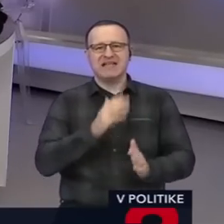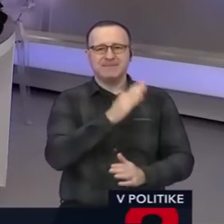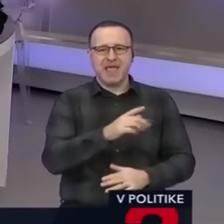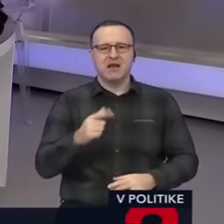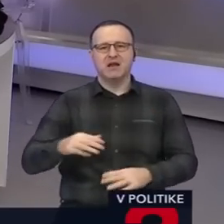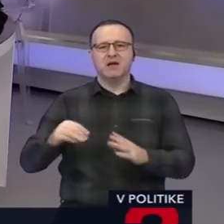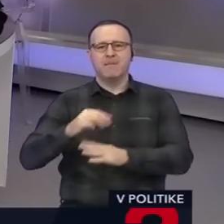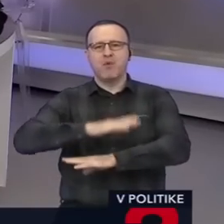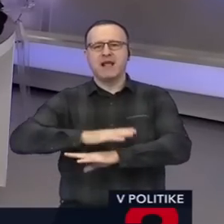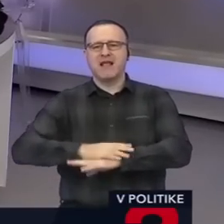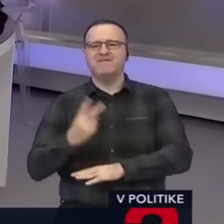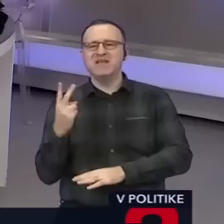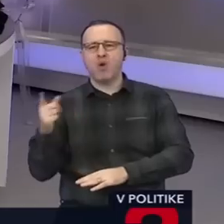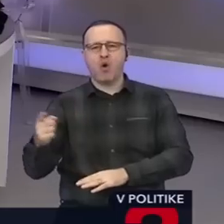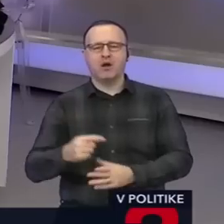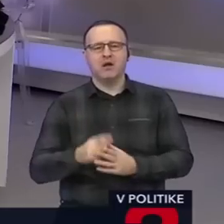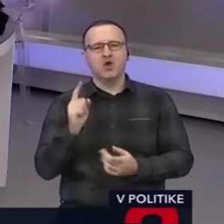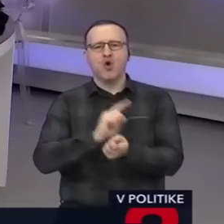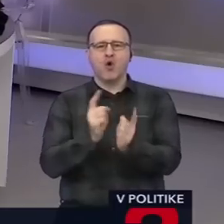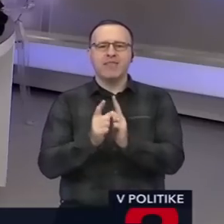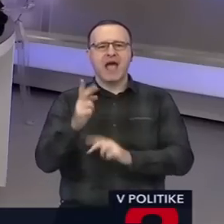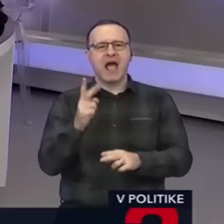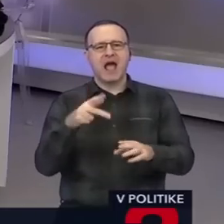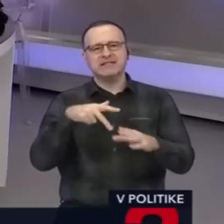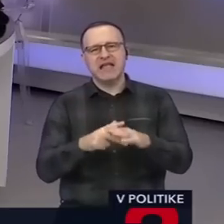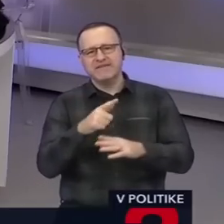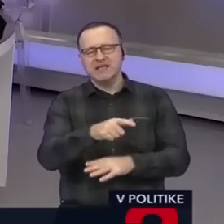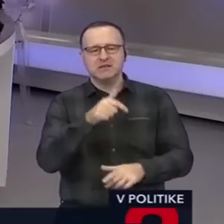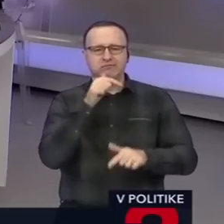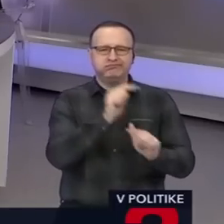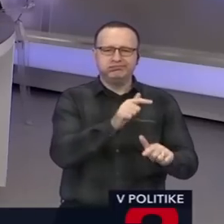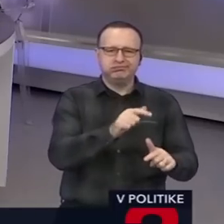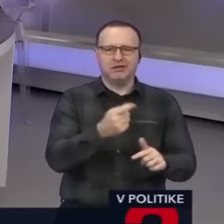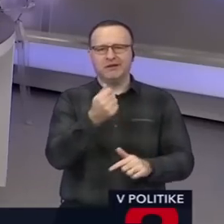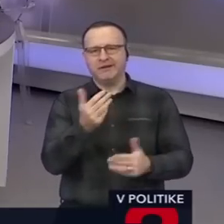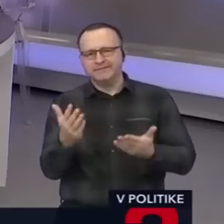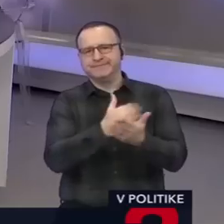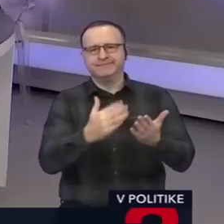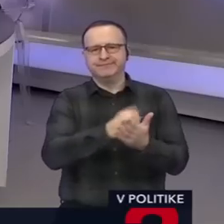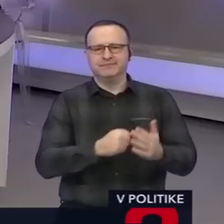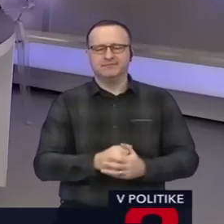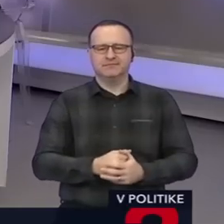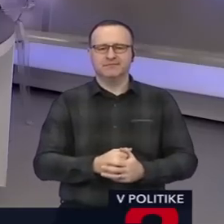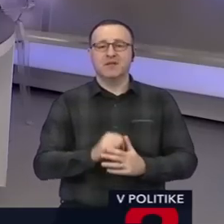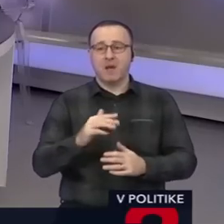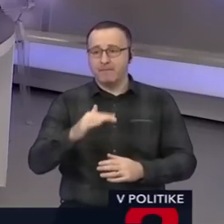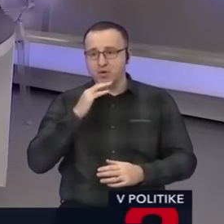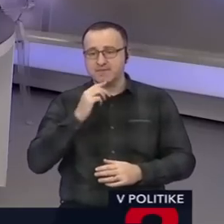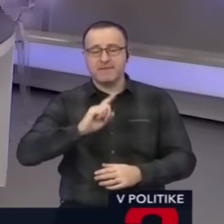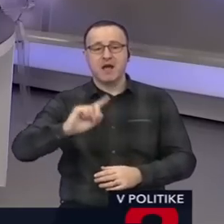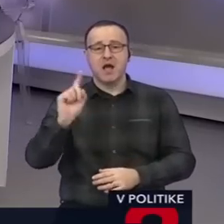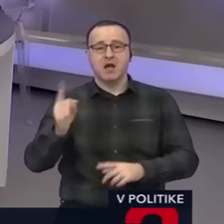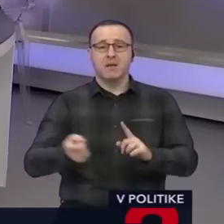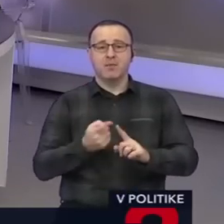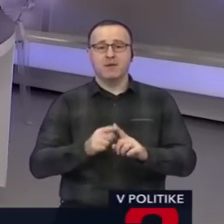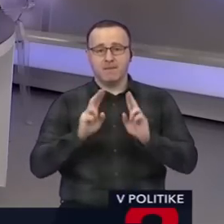dohode, koľko desiatok miliónov ročne sme za to platili a lietali nám 3 až 5 lietadiel. Jednoducho o tom všetkom rád porozprávam a tiež porozprávam, za akých podmienok teda tu